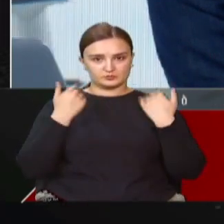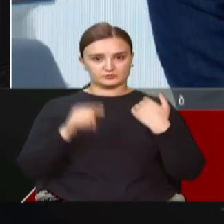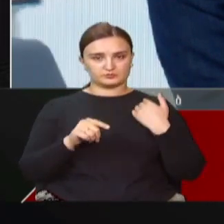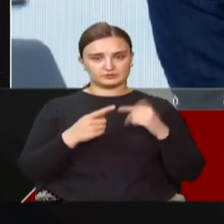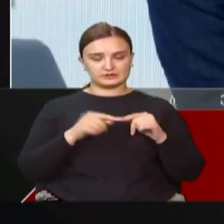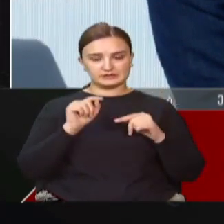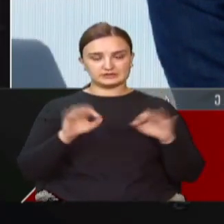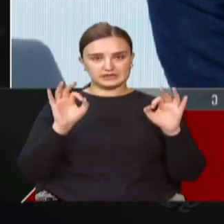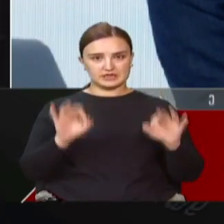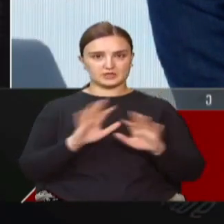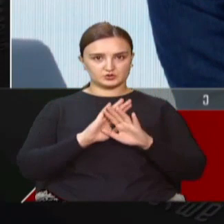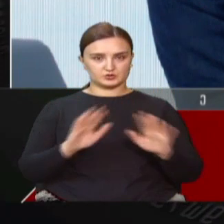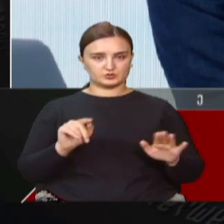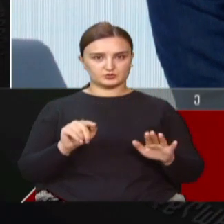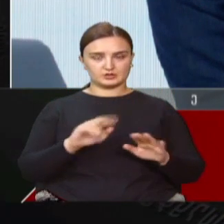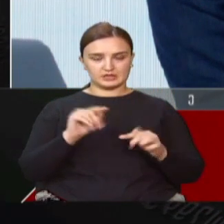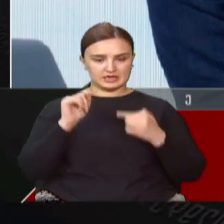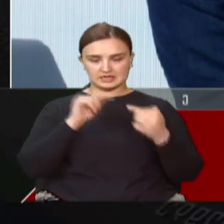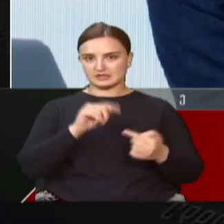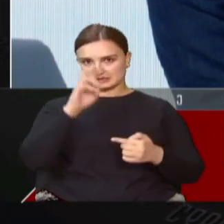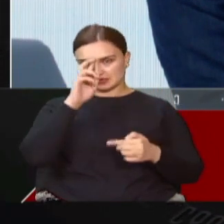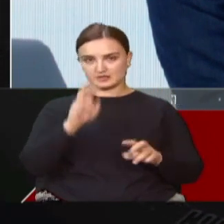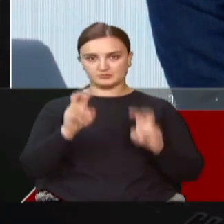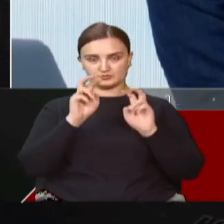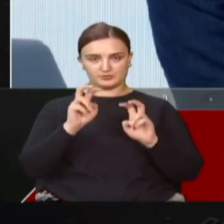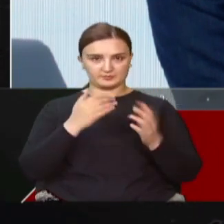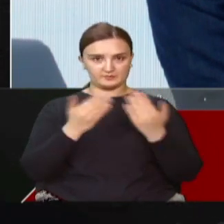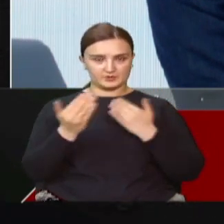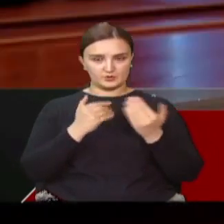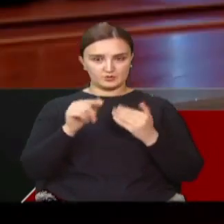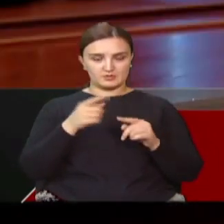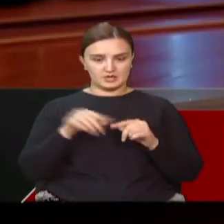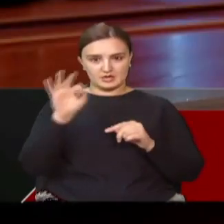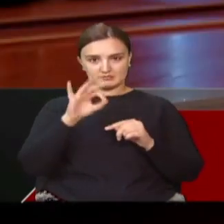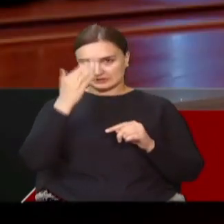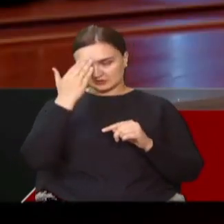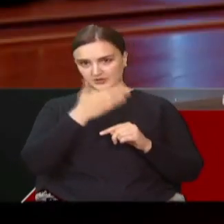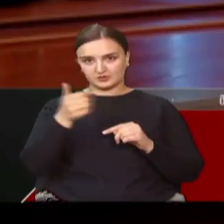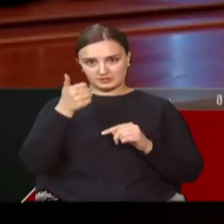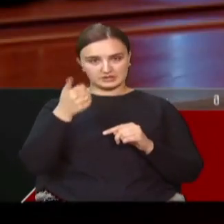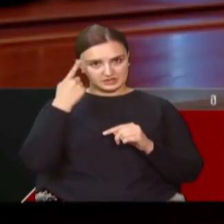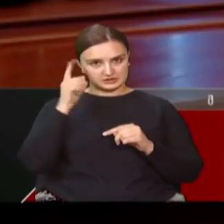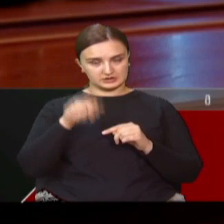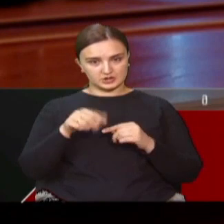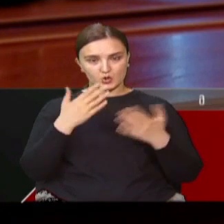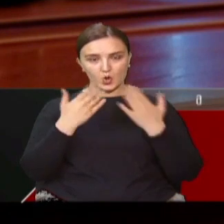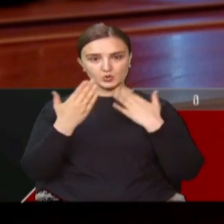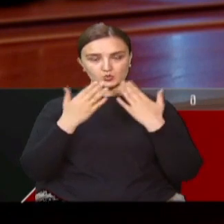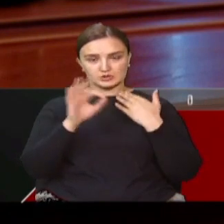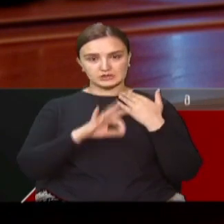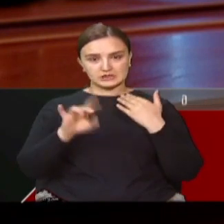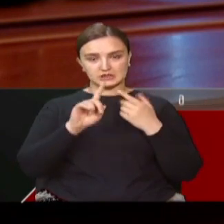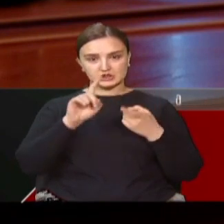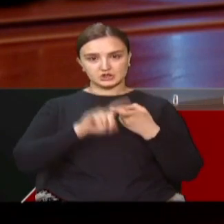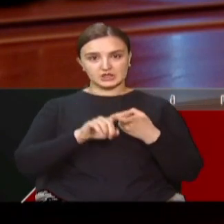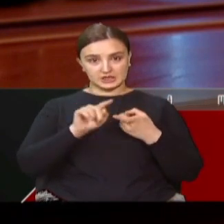არის არასწორი და ანტისახელმწიფოებრივი მიდგომა. აი ამას საზოგადოება ძალიან კარგად ხვდება და კონსულტაციებს რაც შეეხება, რასაც